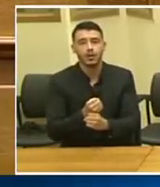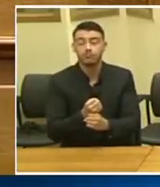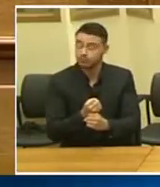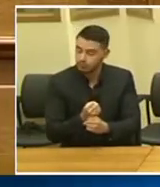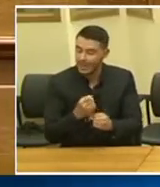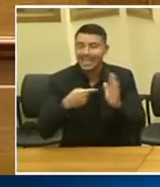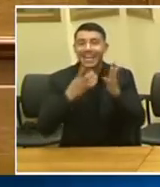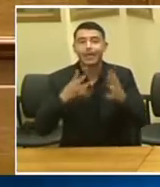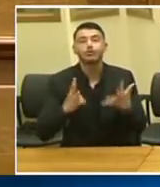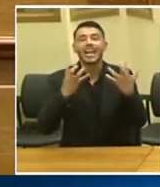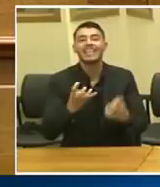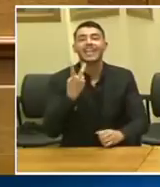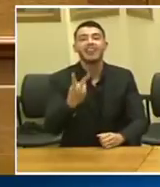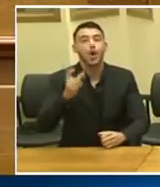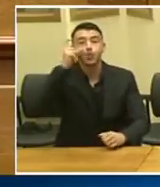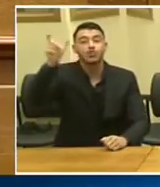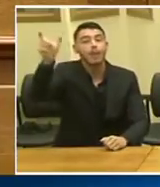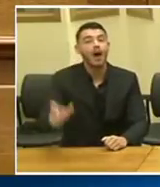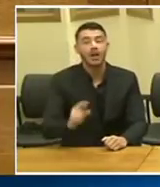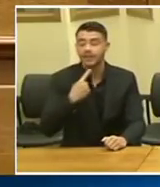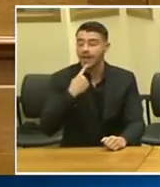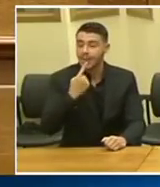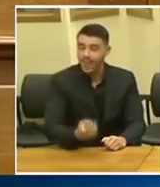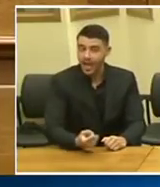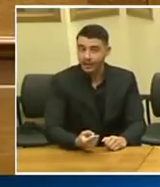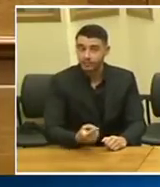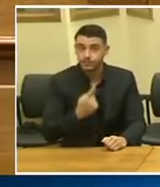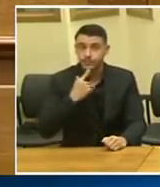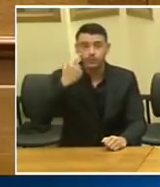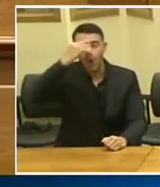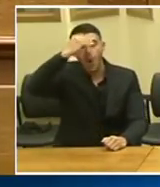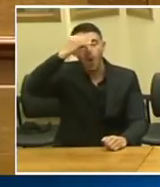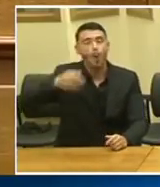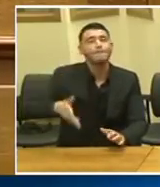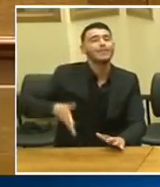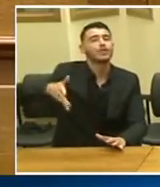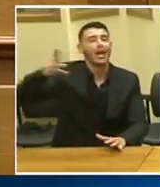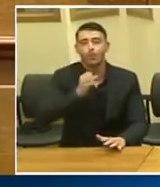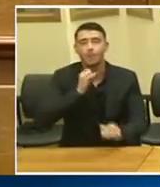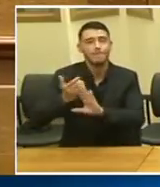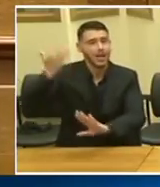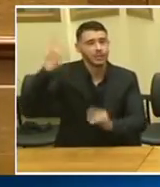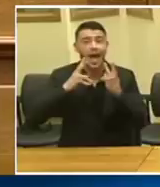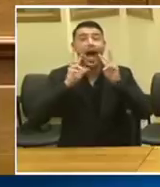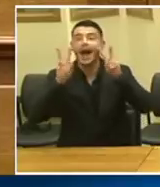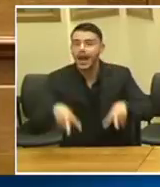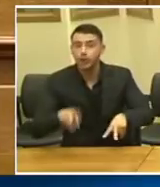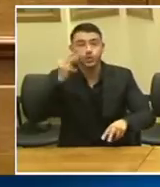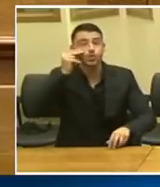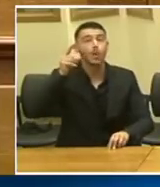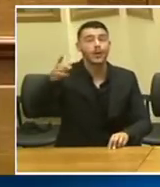1992, Αντώνη Σαμαράς. Λέει, ο Κωνσταντίνος Μητσοτάκης αναγνωρίζει το δικαίωμα στους Σκοπιανούς να